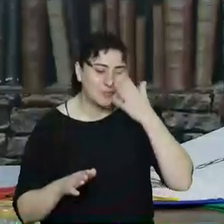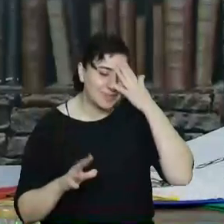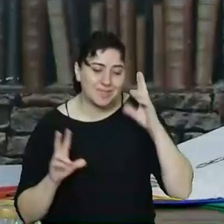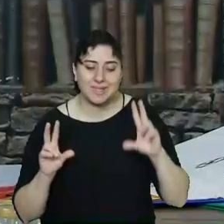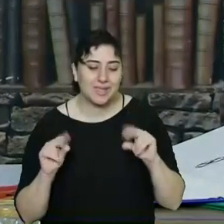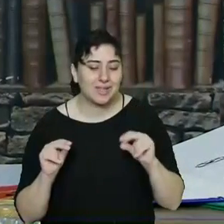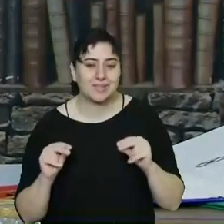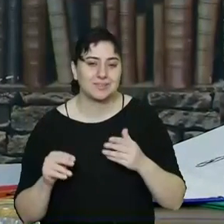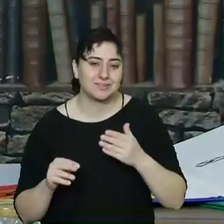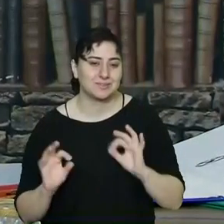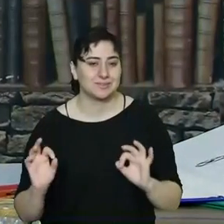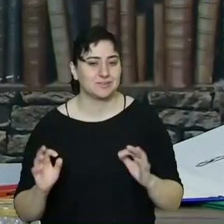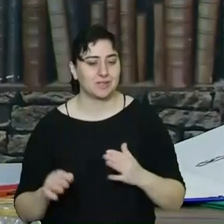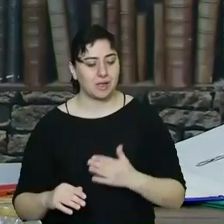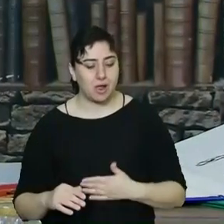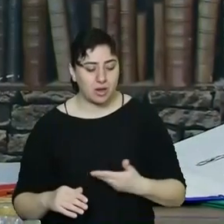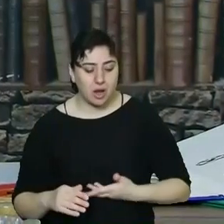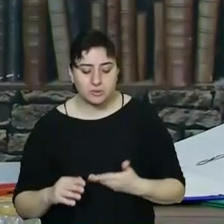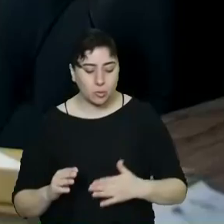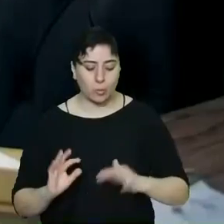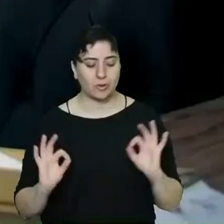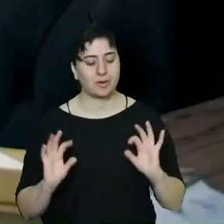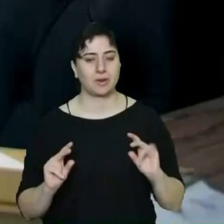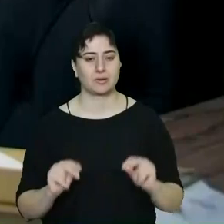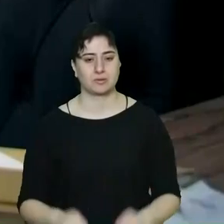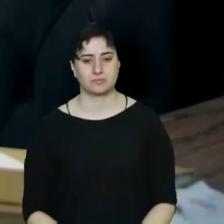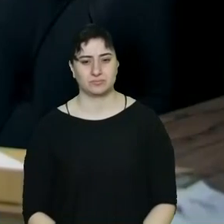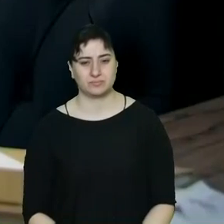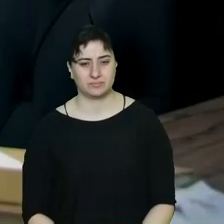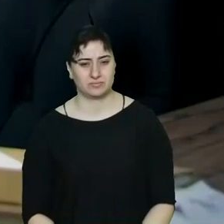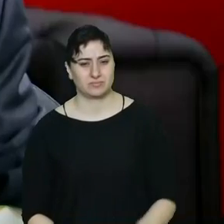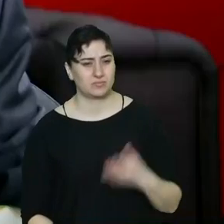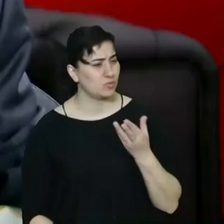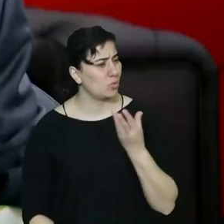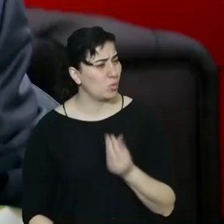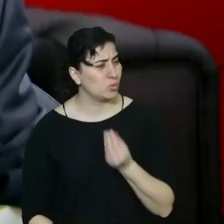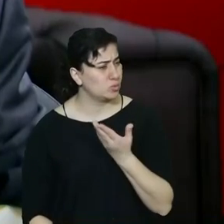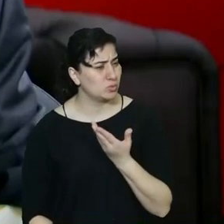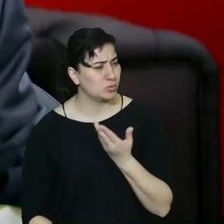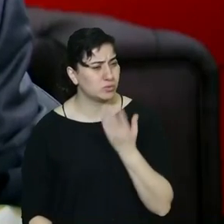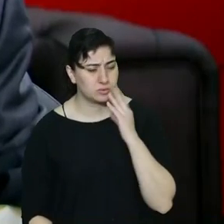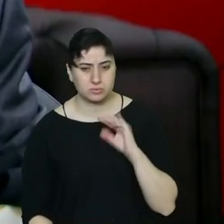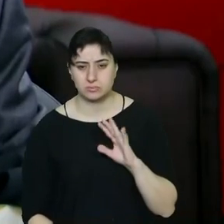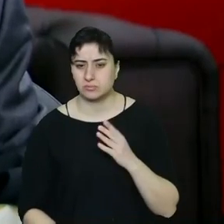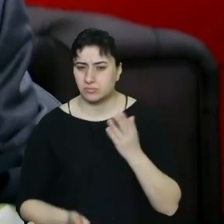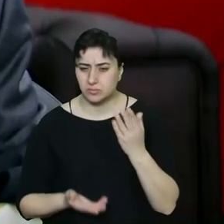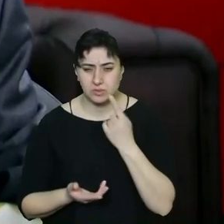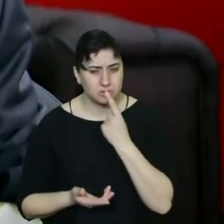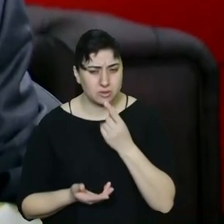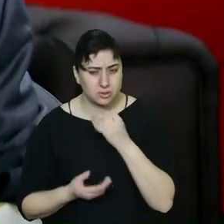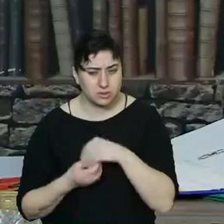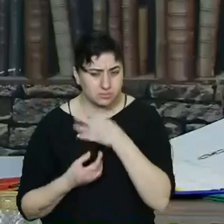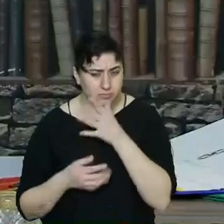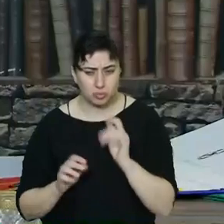olsa geçinsek, karnımızı doyursak yeter. Ay Tim, ne oldu bu çocuğa böyle? Vallahi ne dediğini